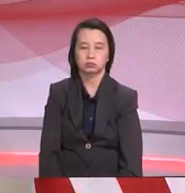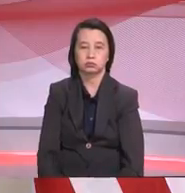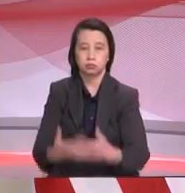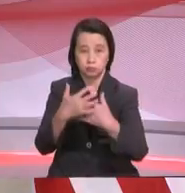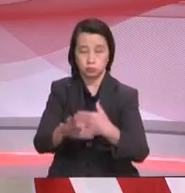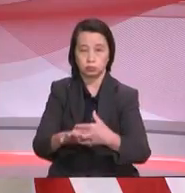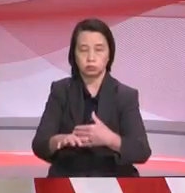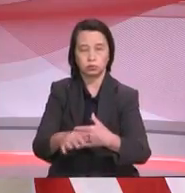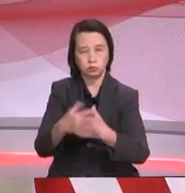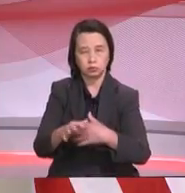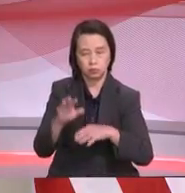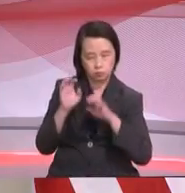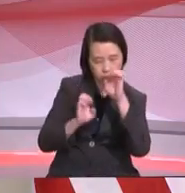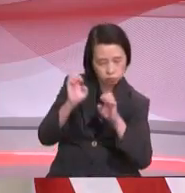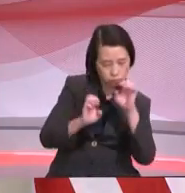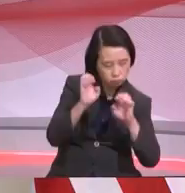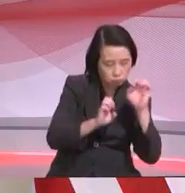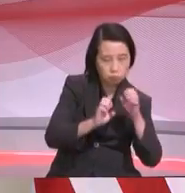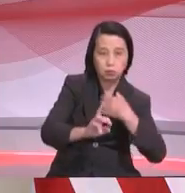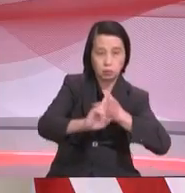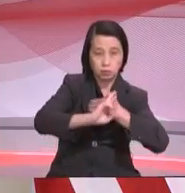Setelah membuat penilaian risiko,